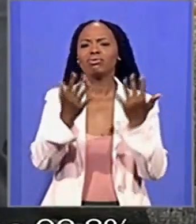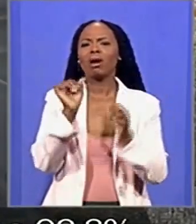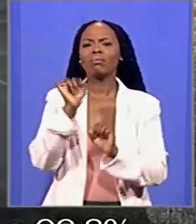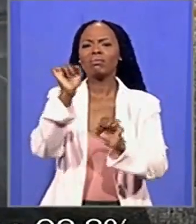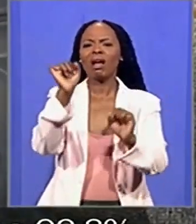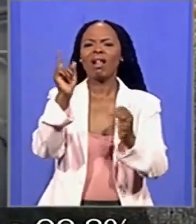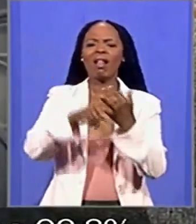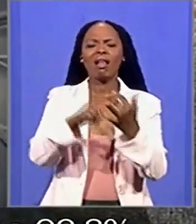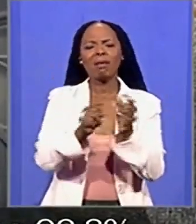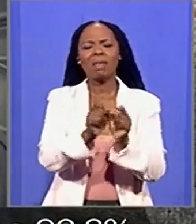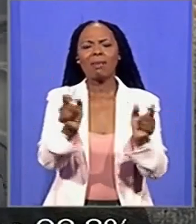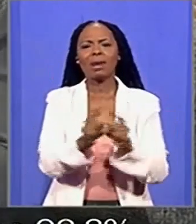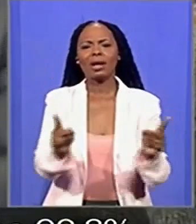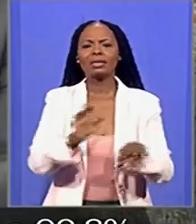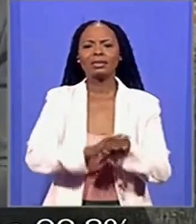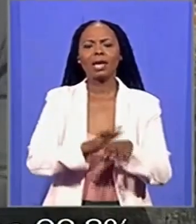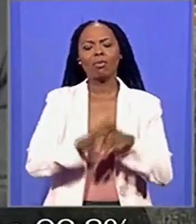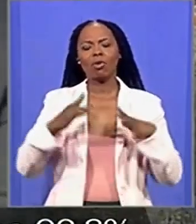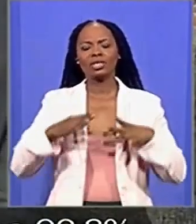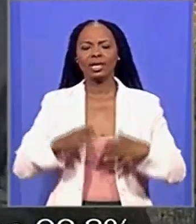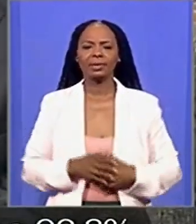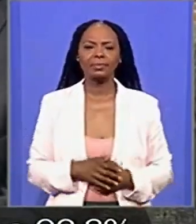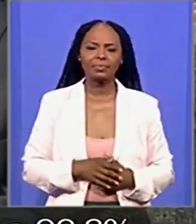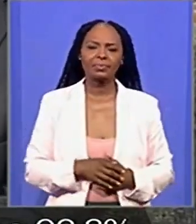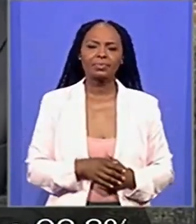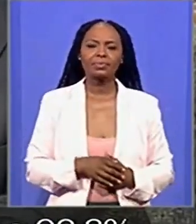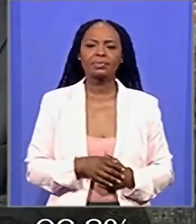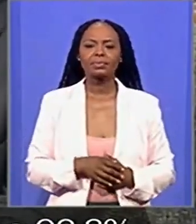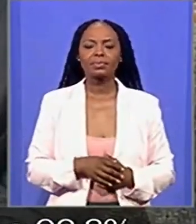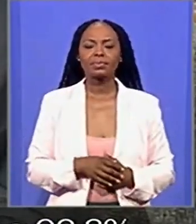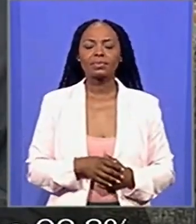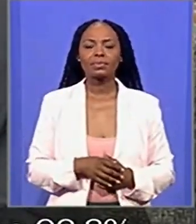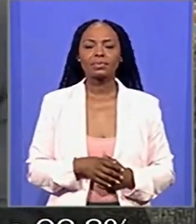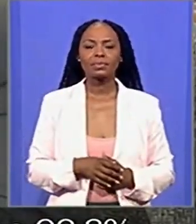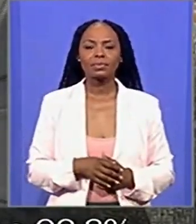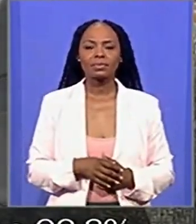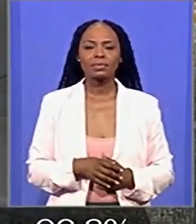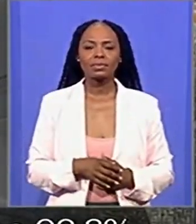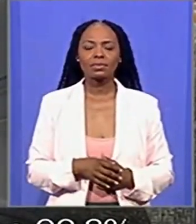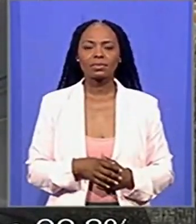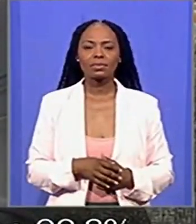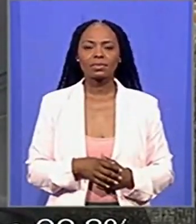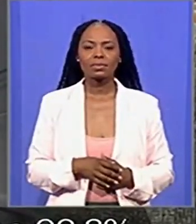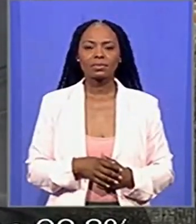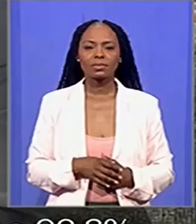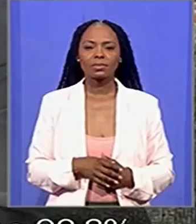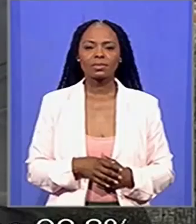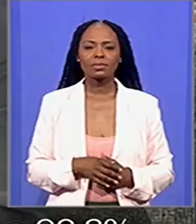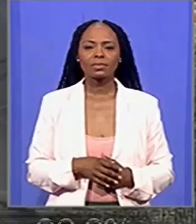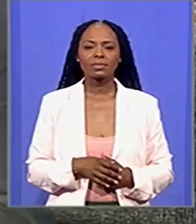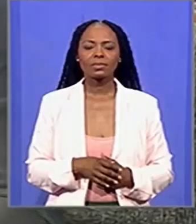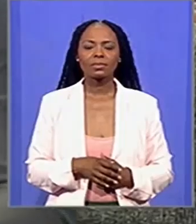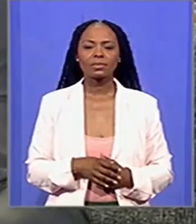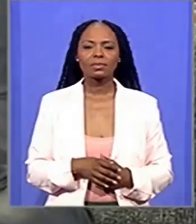thubiwa ka nako eno ya malatsi a boikhutso. Offense Stimo, SABC News, Midrand.